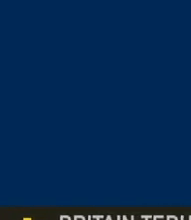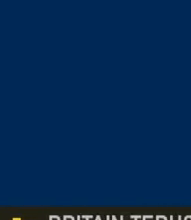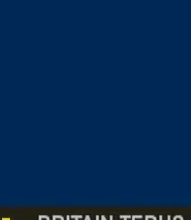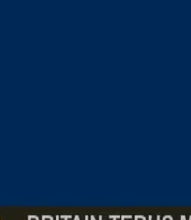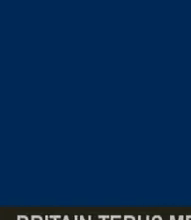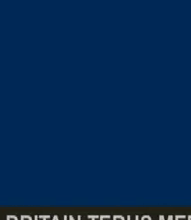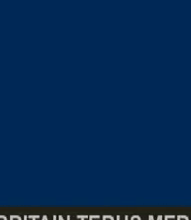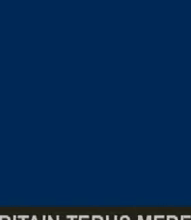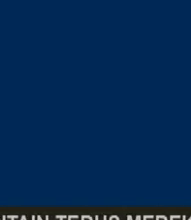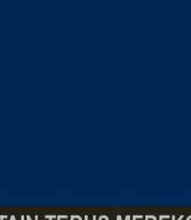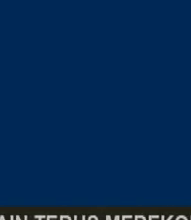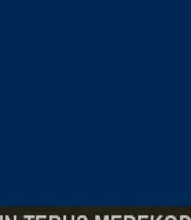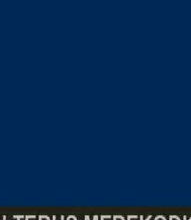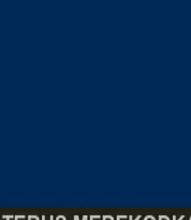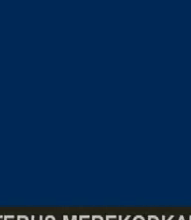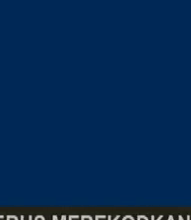vaksin namun